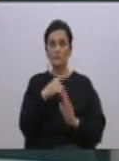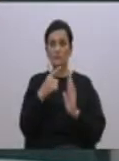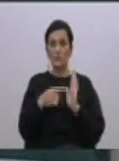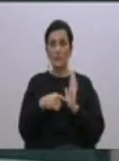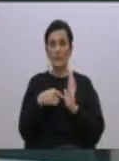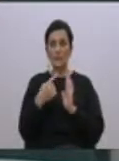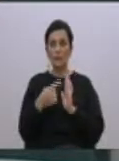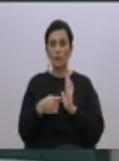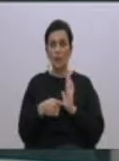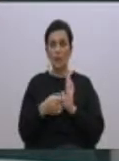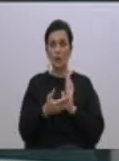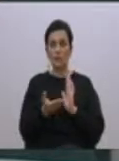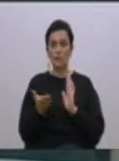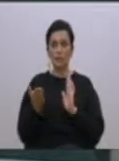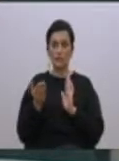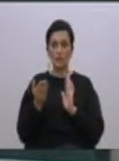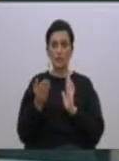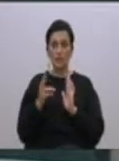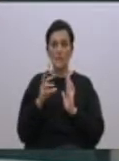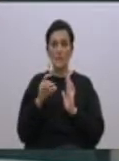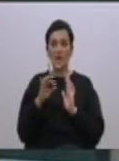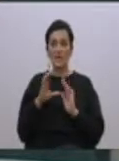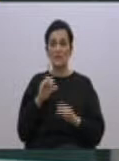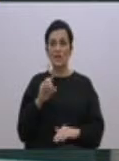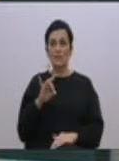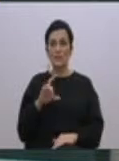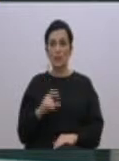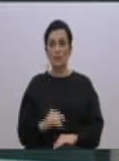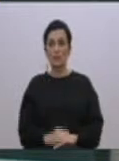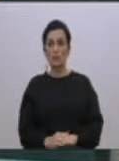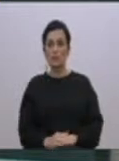trebuie, tot colegi, bo, Mihail, savjulaze.